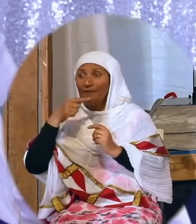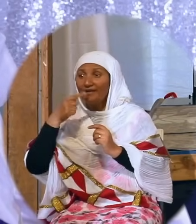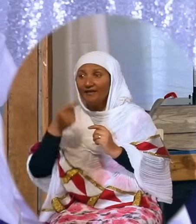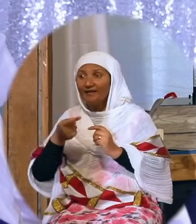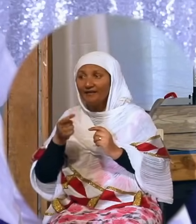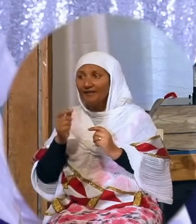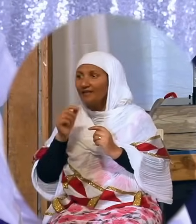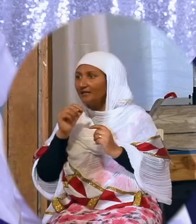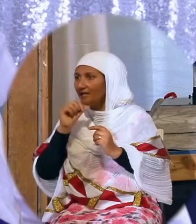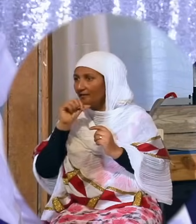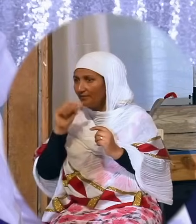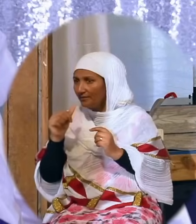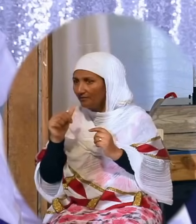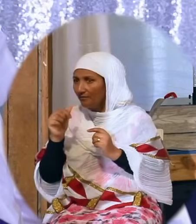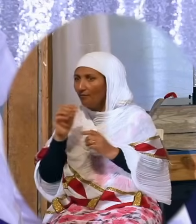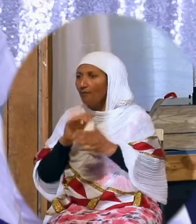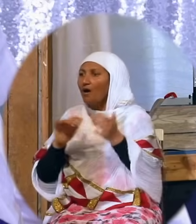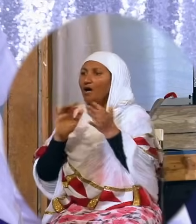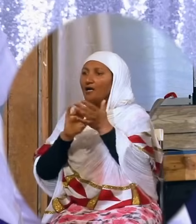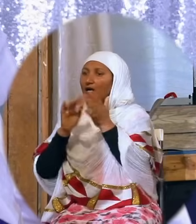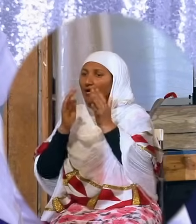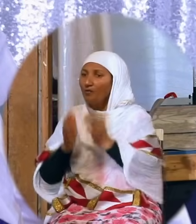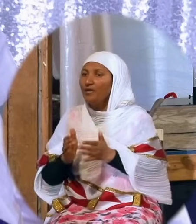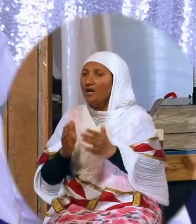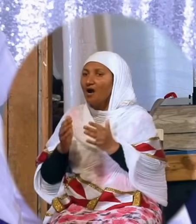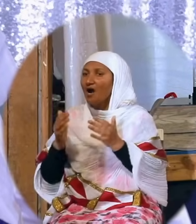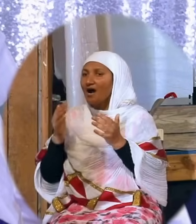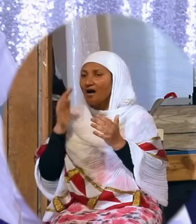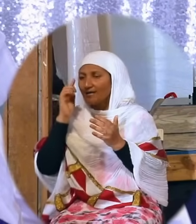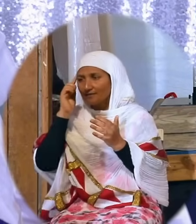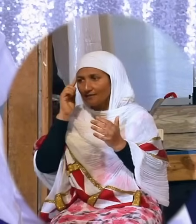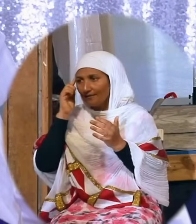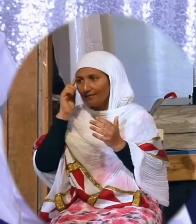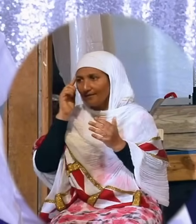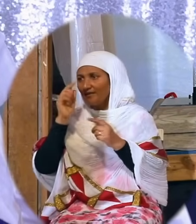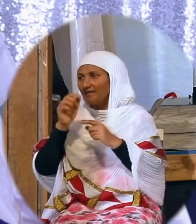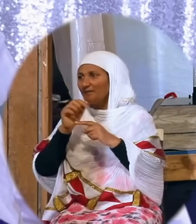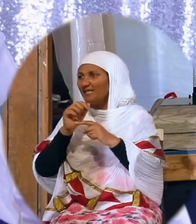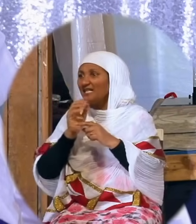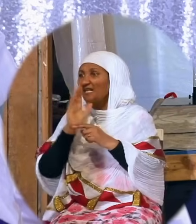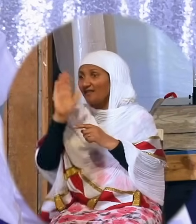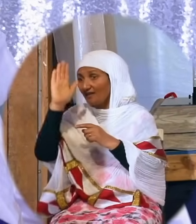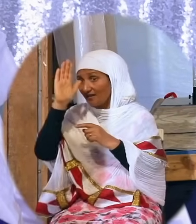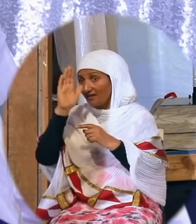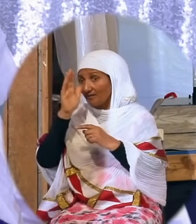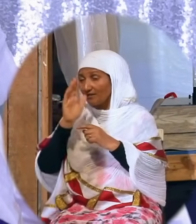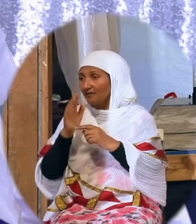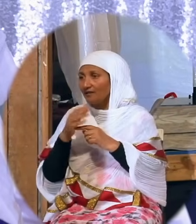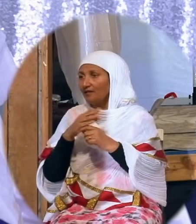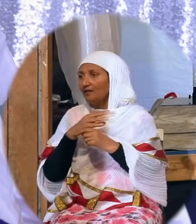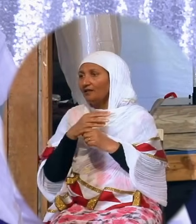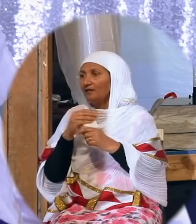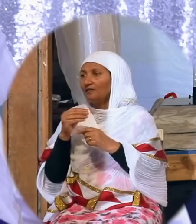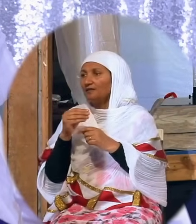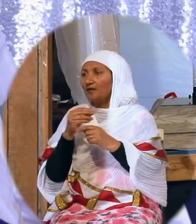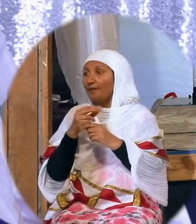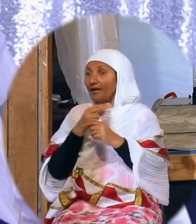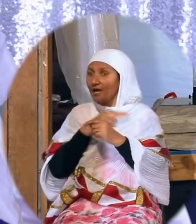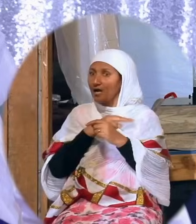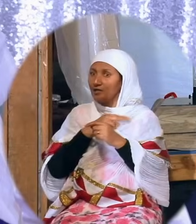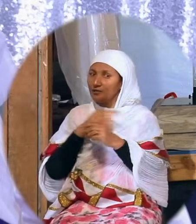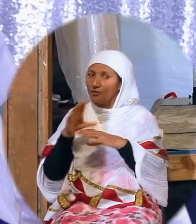ማዕከላዊ ሐሳብ የመሰልጠን እና የማወቅ አይነት ጠባይ ተደርጎ የሚወሰዱ ነገሮች